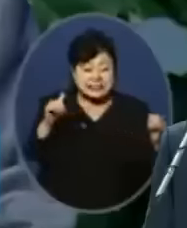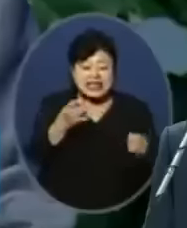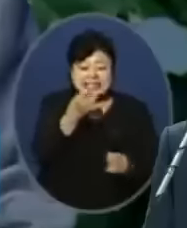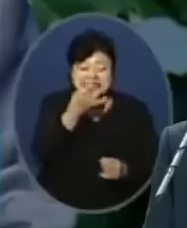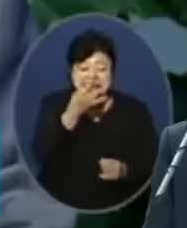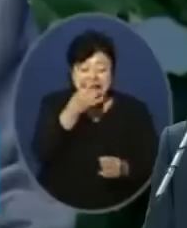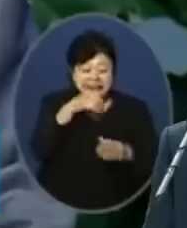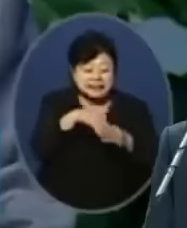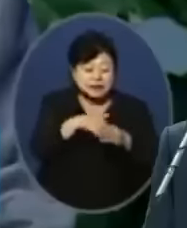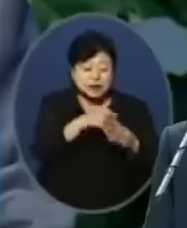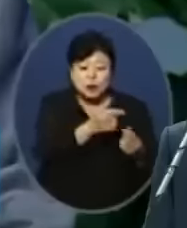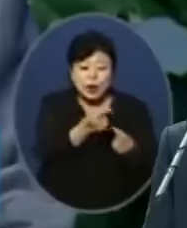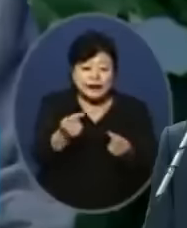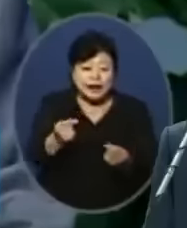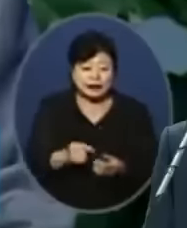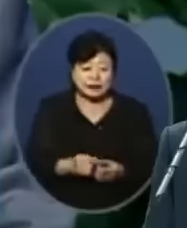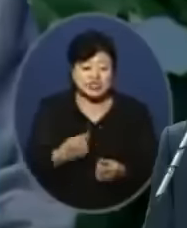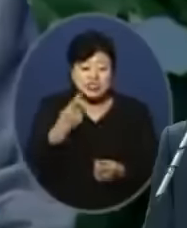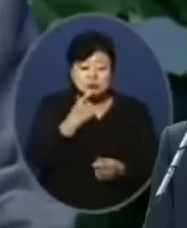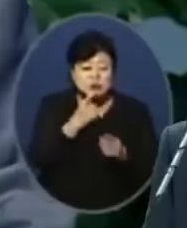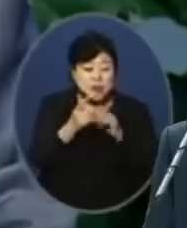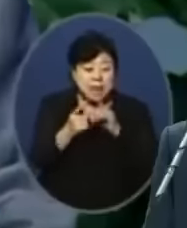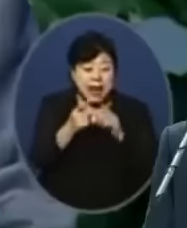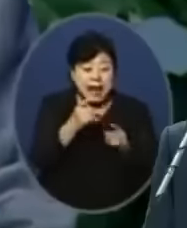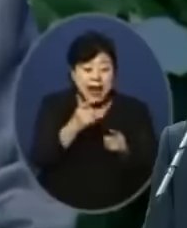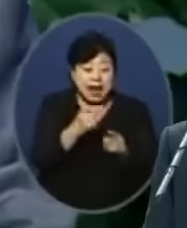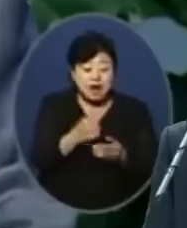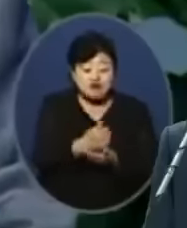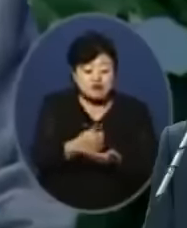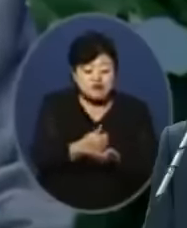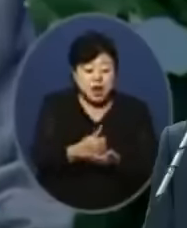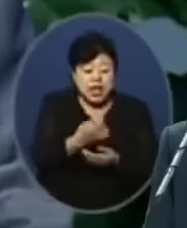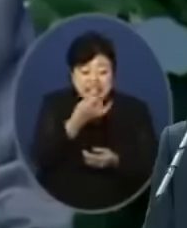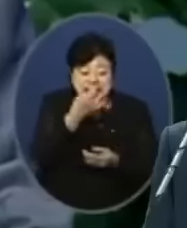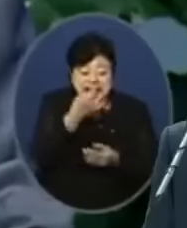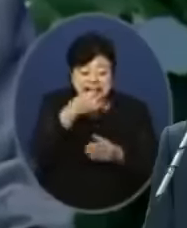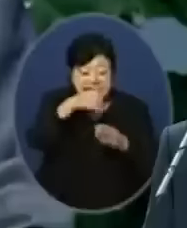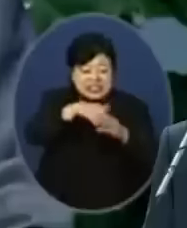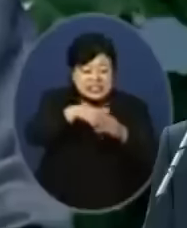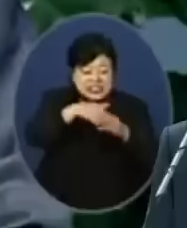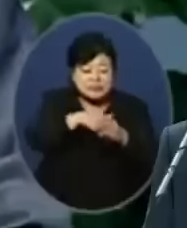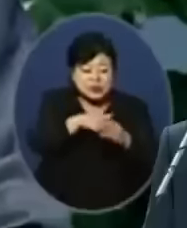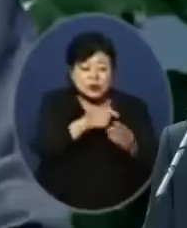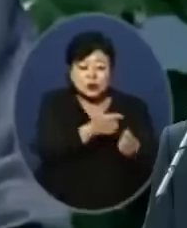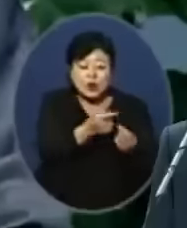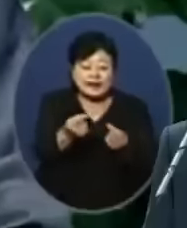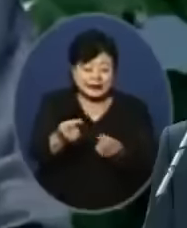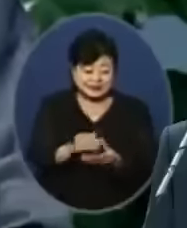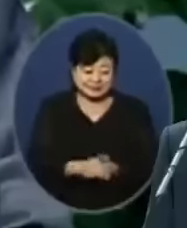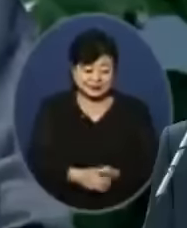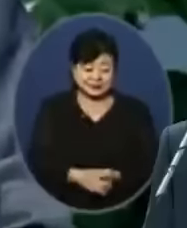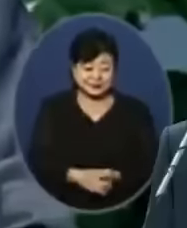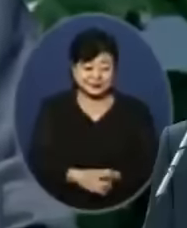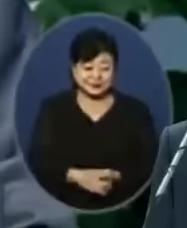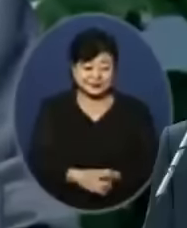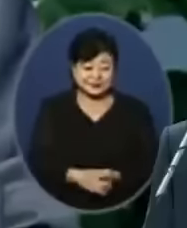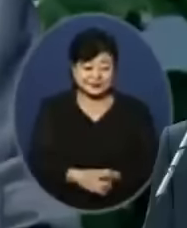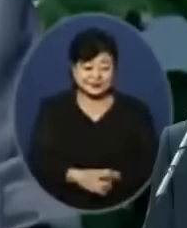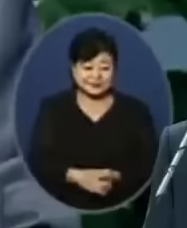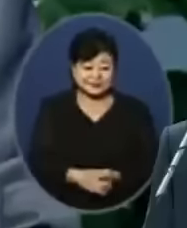씨앗입니다. 우리 입술의 말로 우리 운명의 씨앗을 우리 주변에 심는